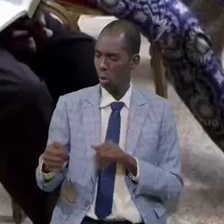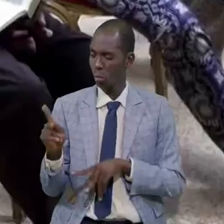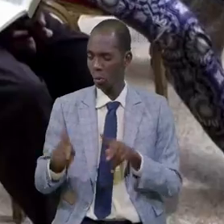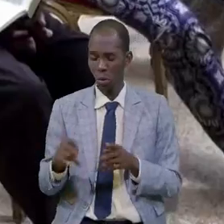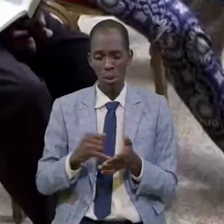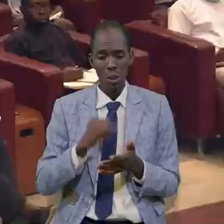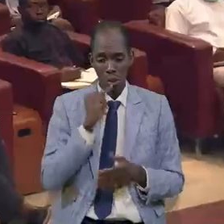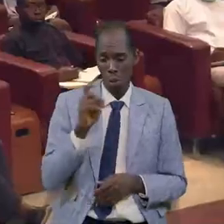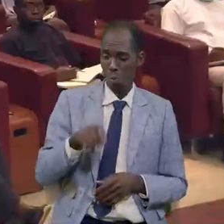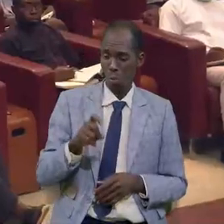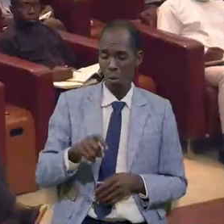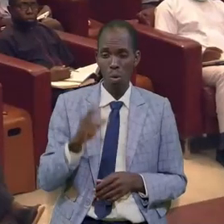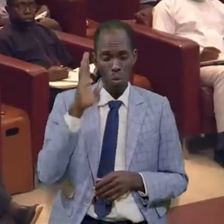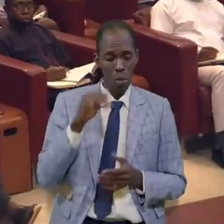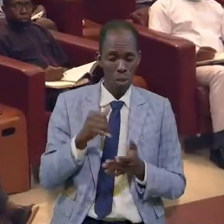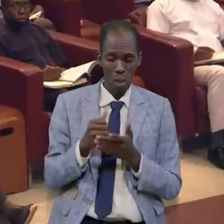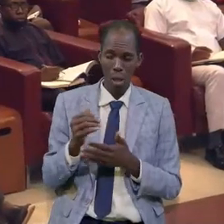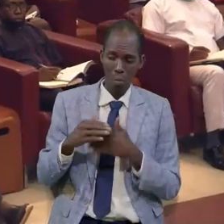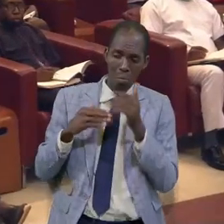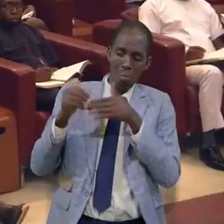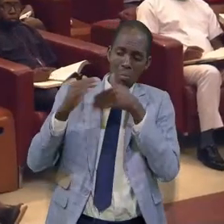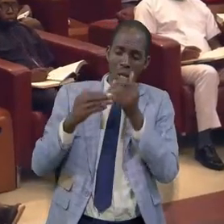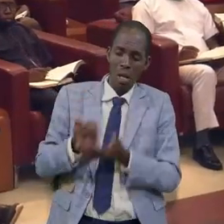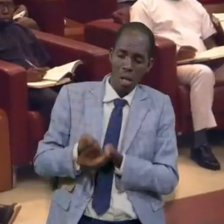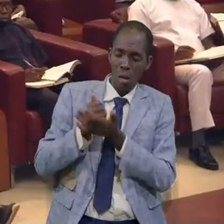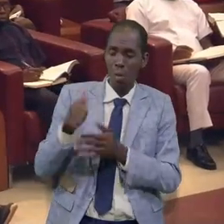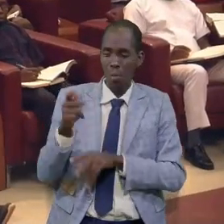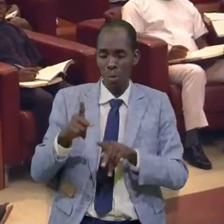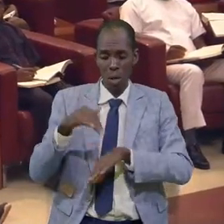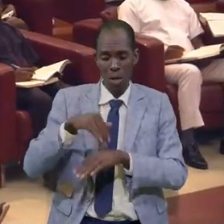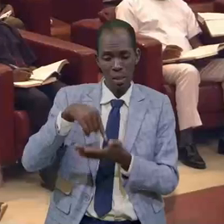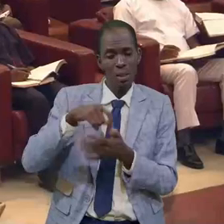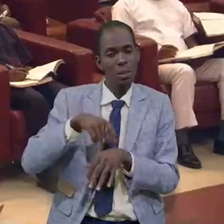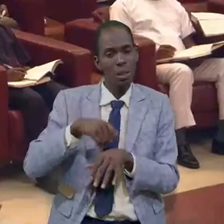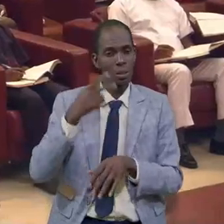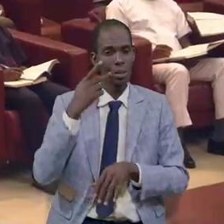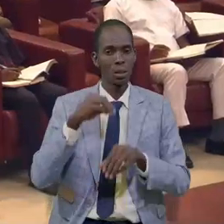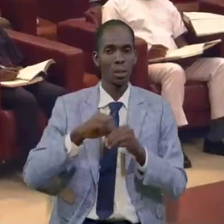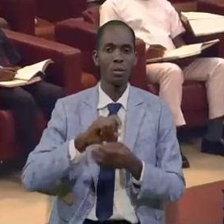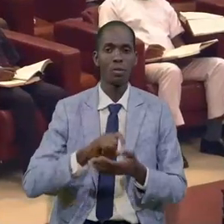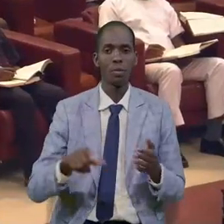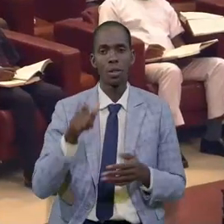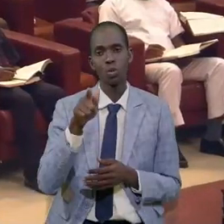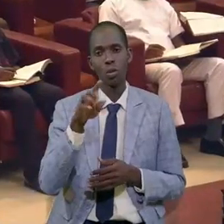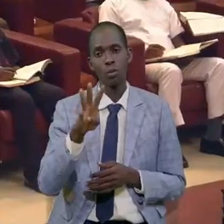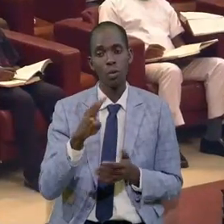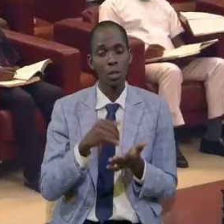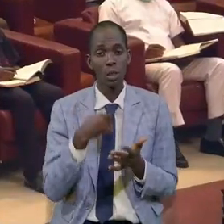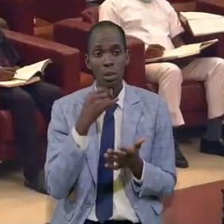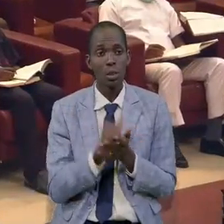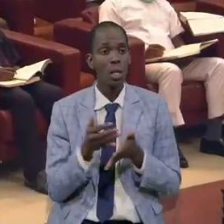que c'est utile, va-t-il édifier en ce temps-ci? C'est pourquoi on a le verset 24. 24 dit